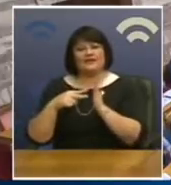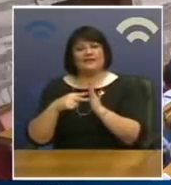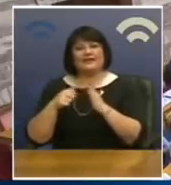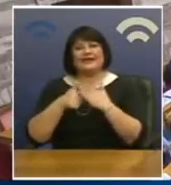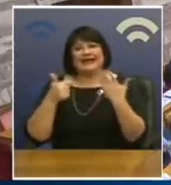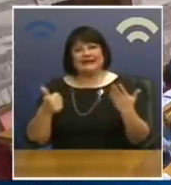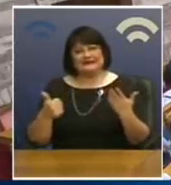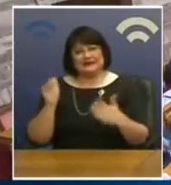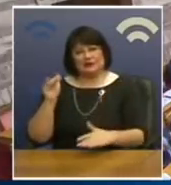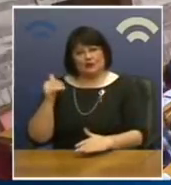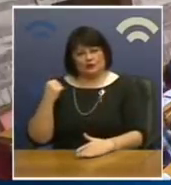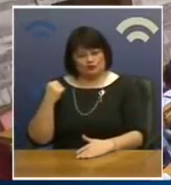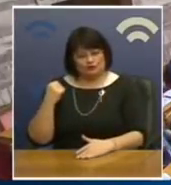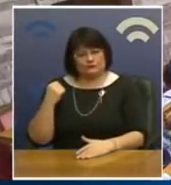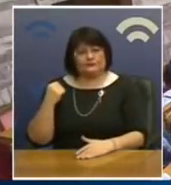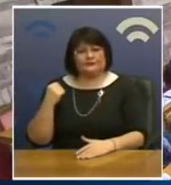2016